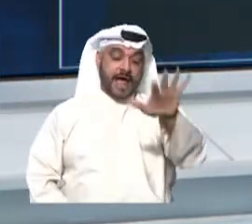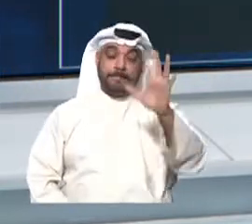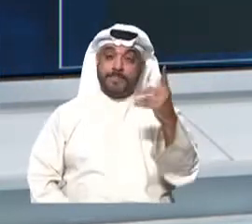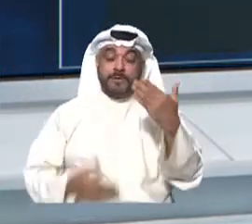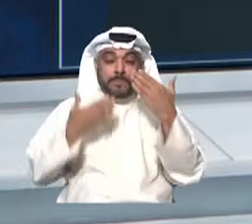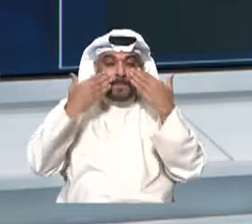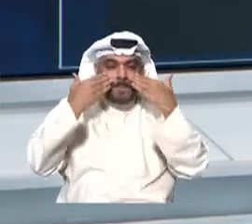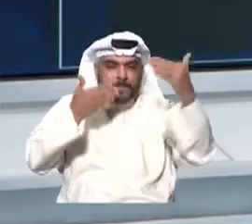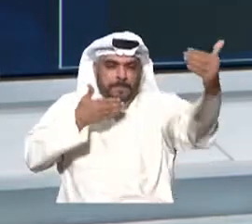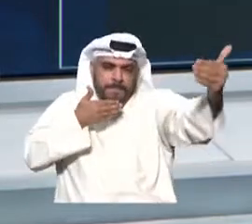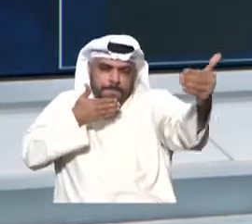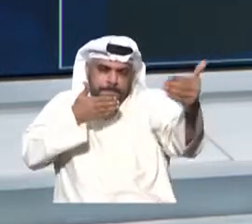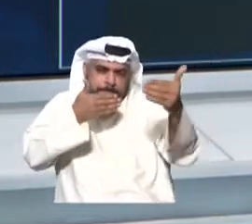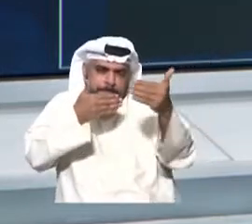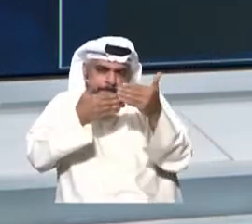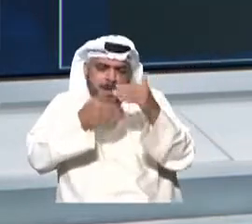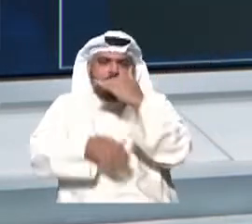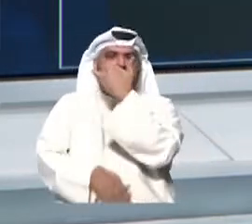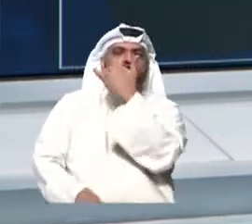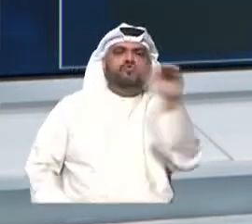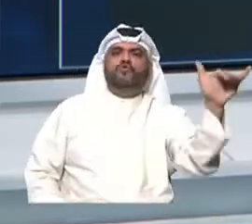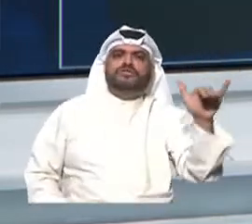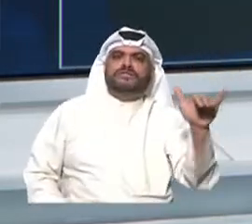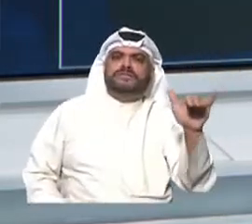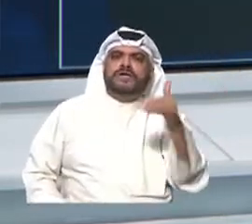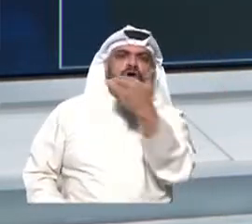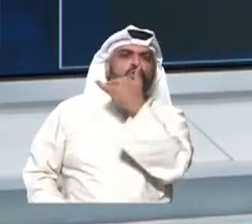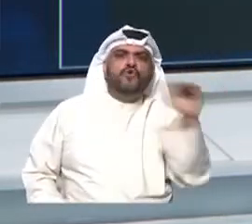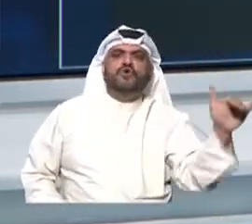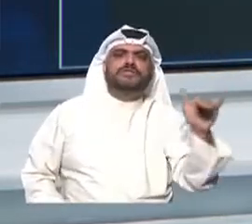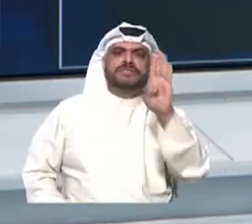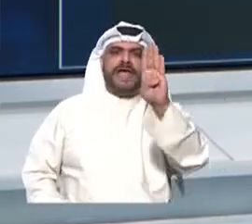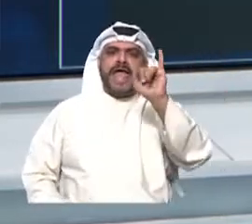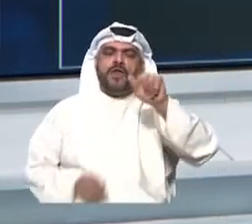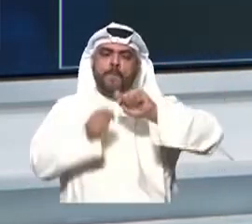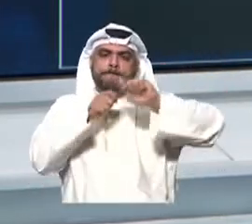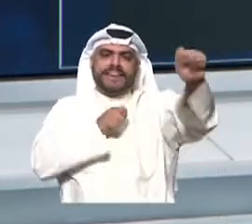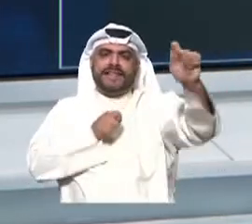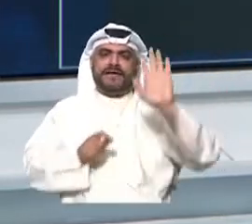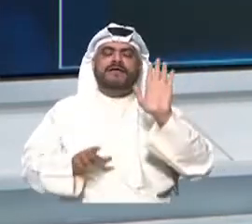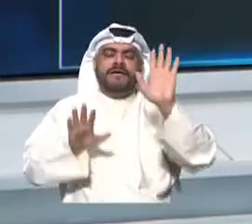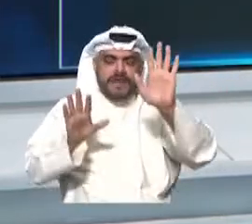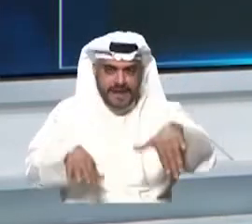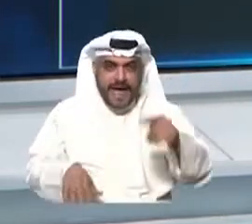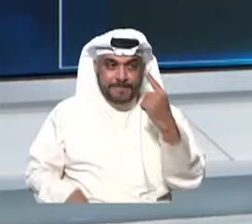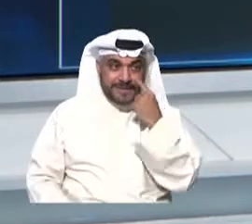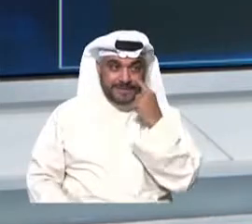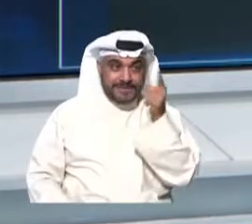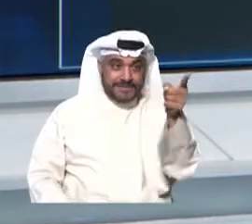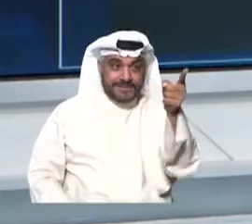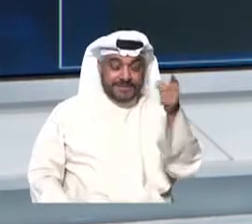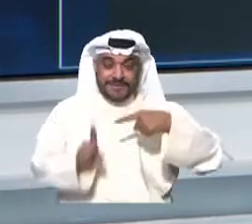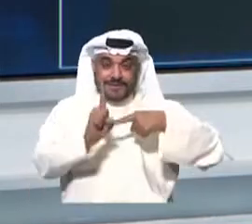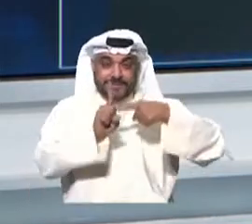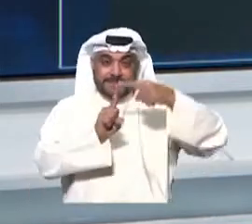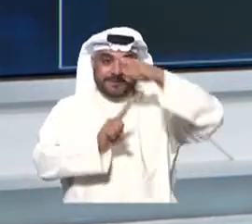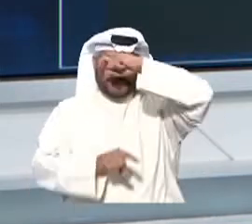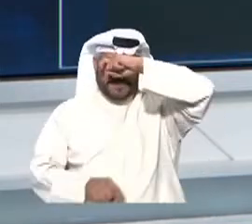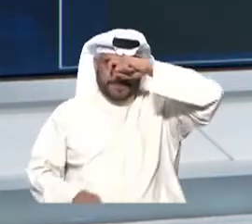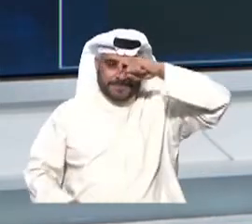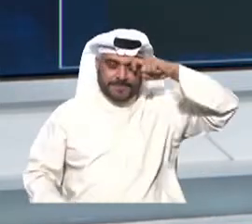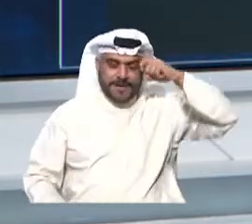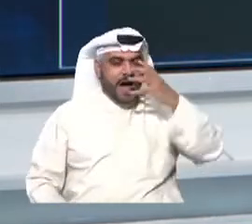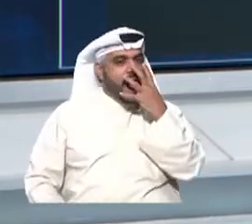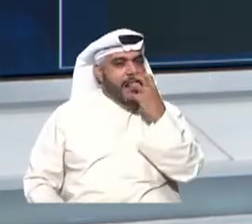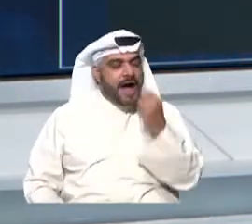500 متر على بعض المناطق، قد تنعدم أيضا على بعض المناطق. أما الرؤية الأفقية حاليا على مدينة الكويت فهي ممتازة، تجاوز 10 كيلو مع